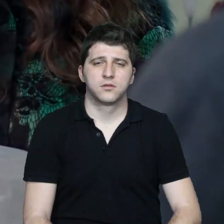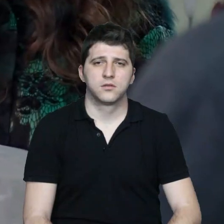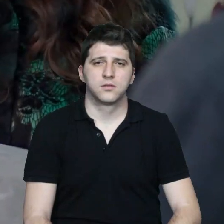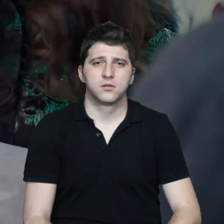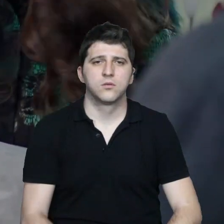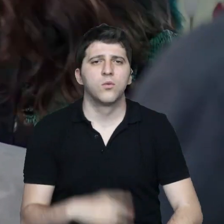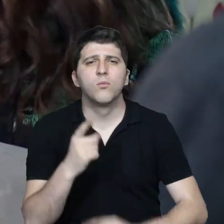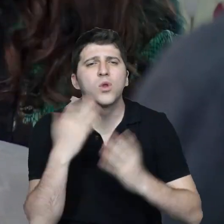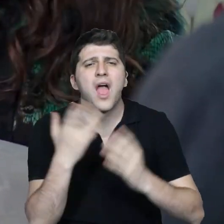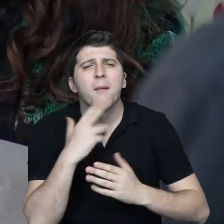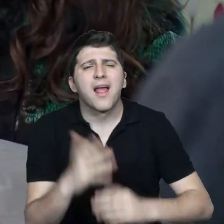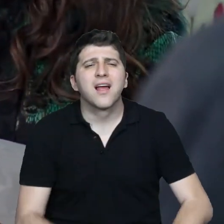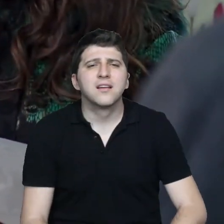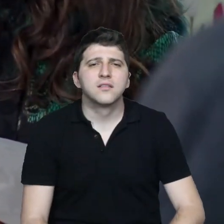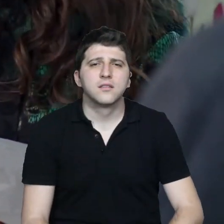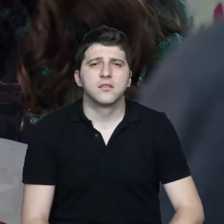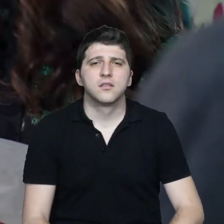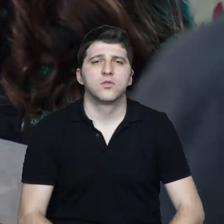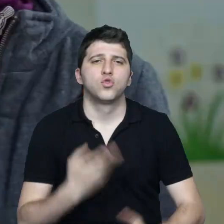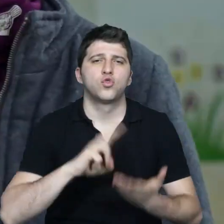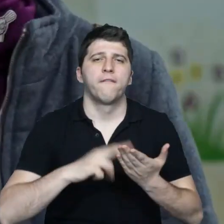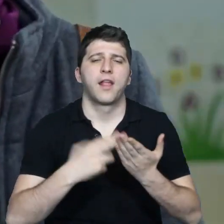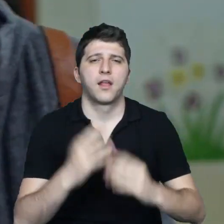O ne abla? Köfte.